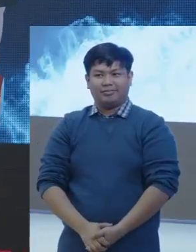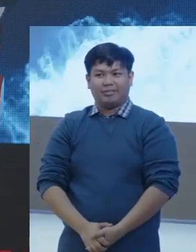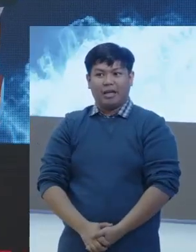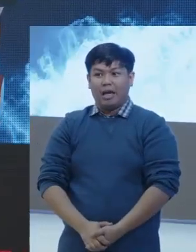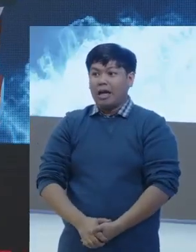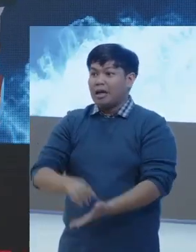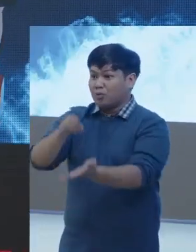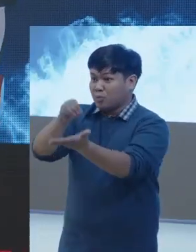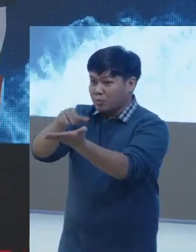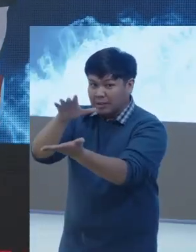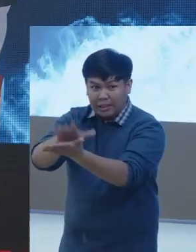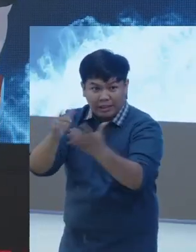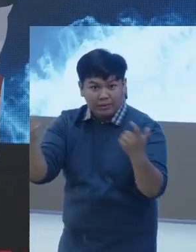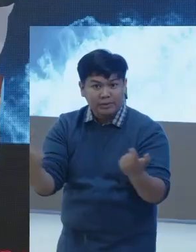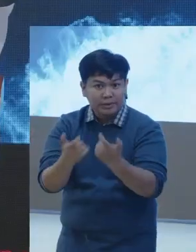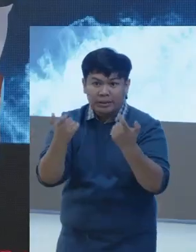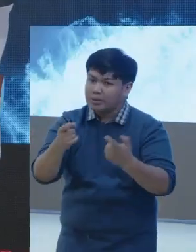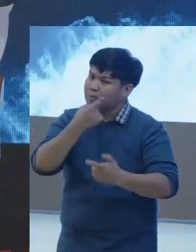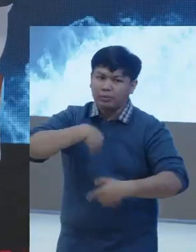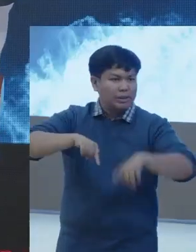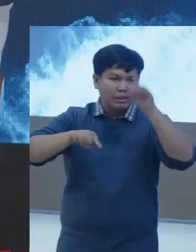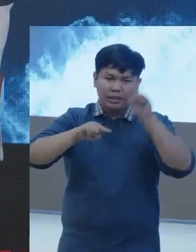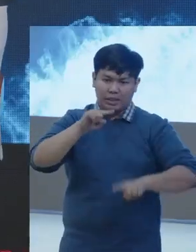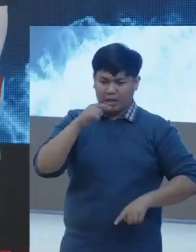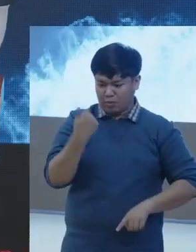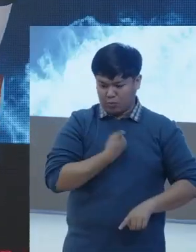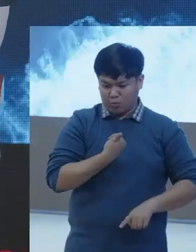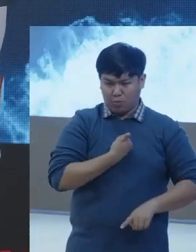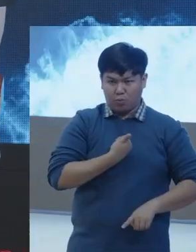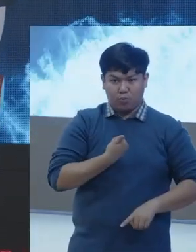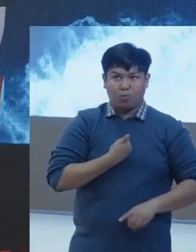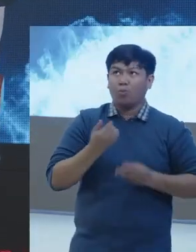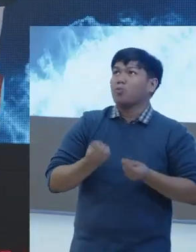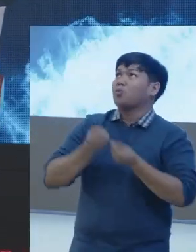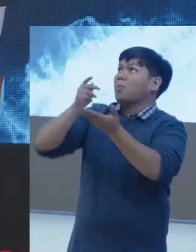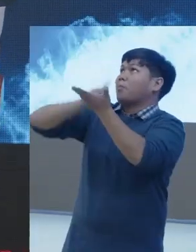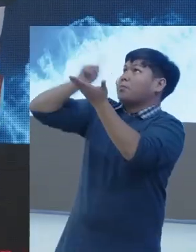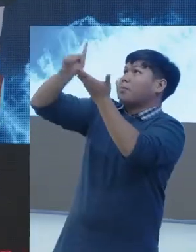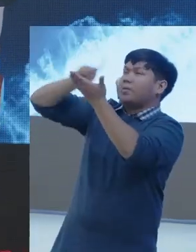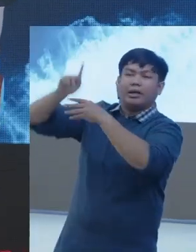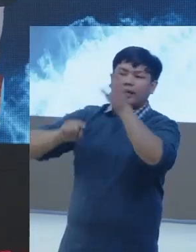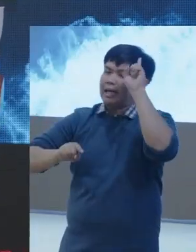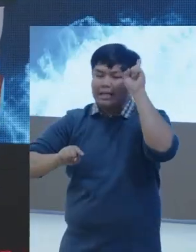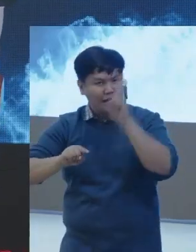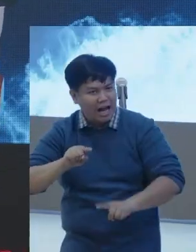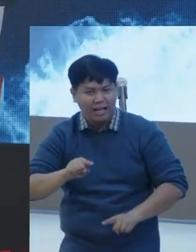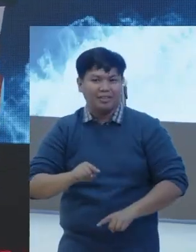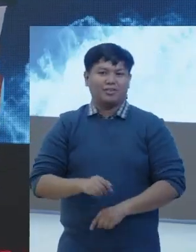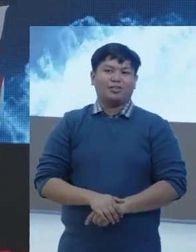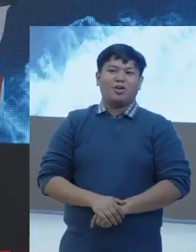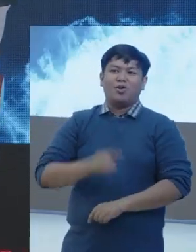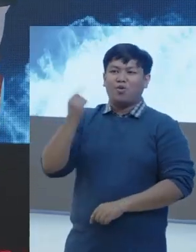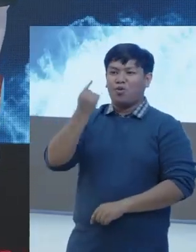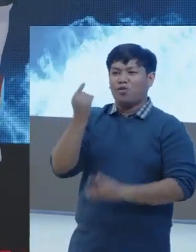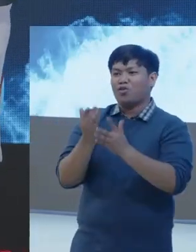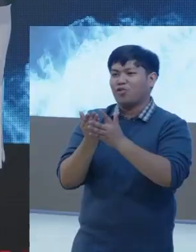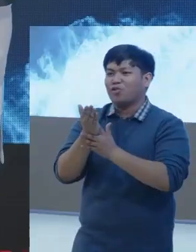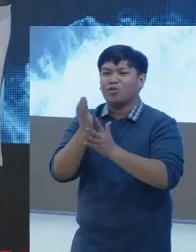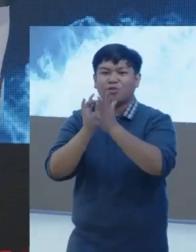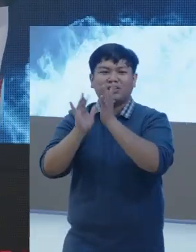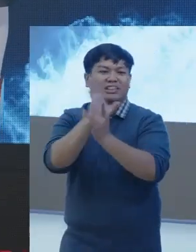as a propitiation by His blood to be received by faith. This was to show